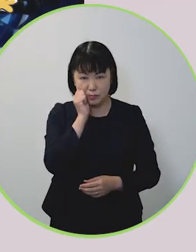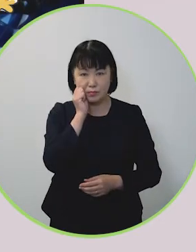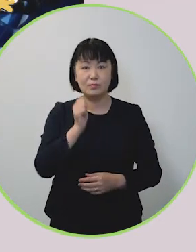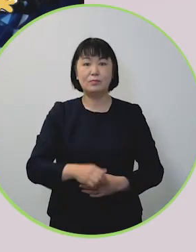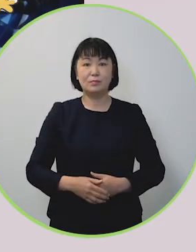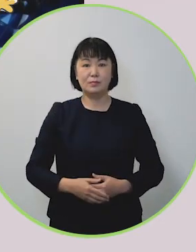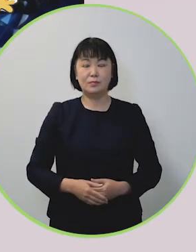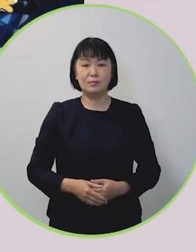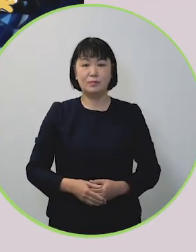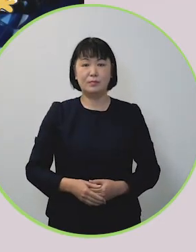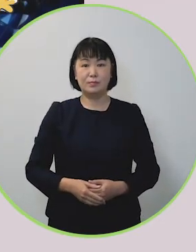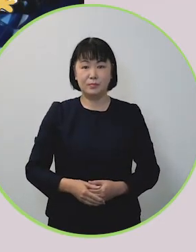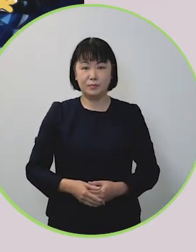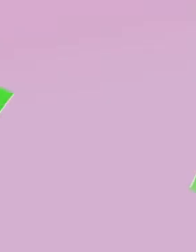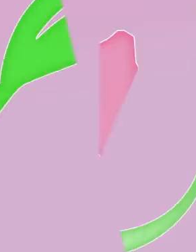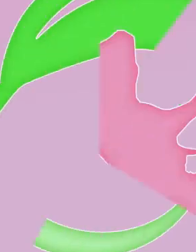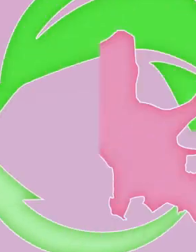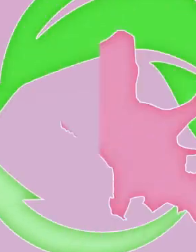となるの